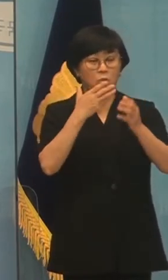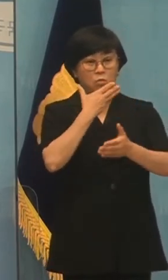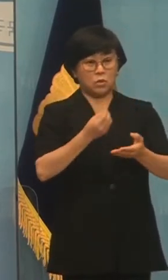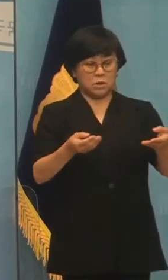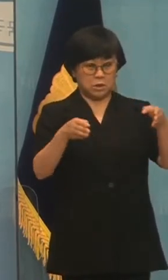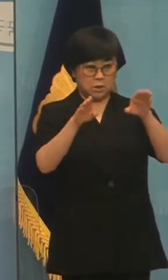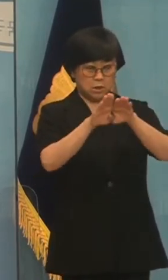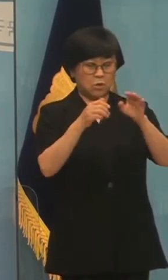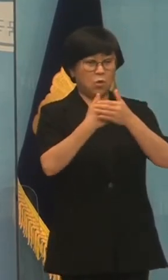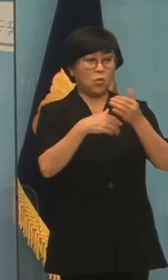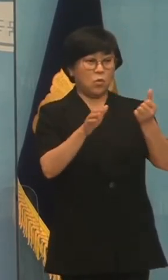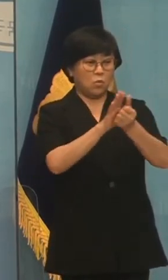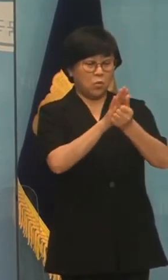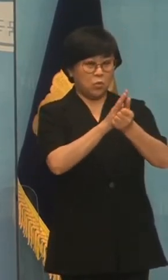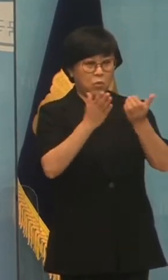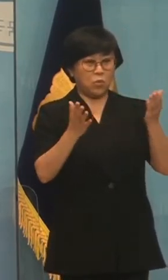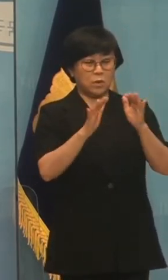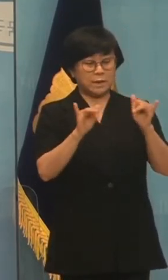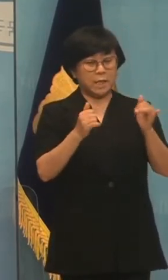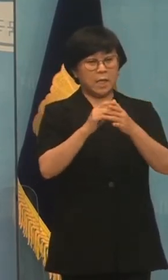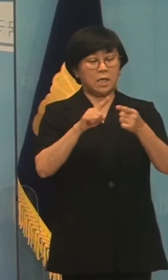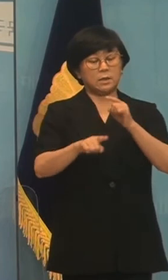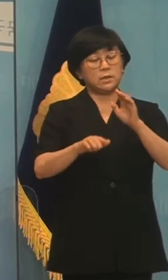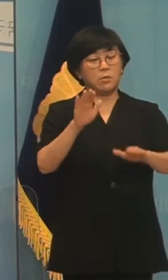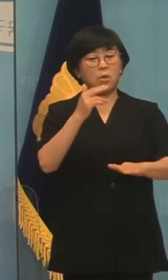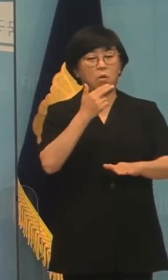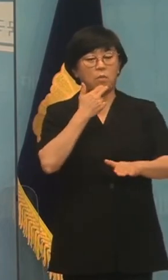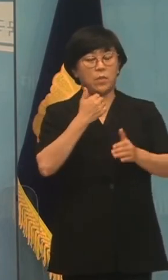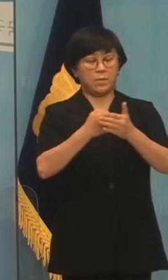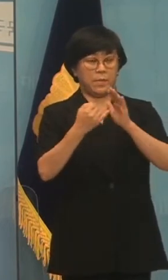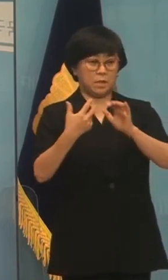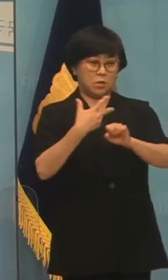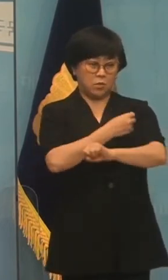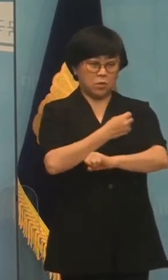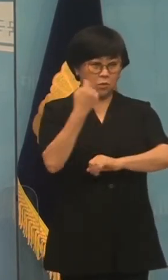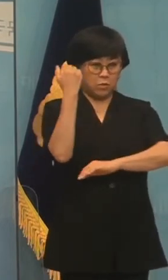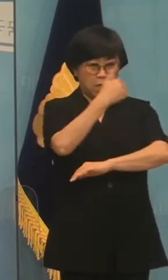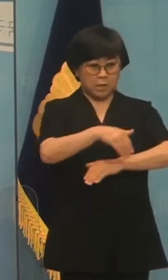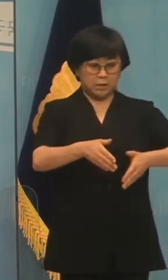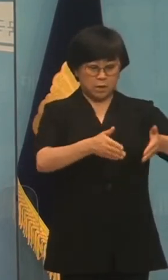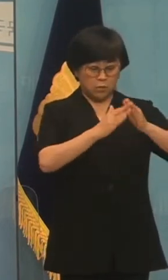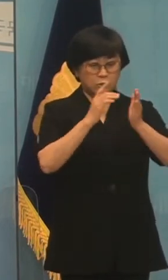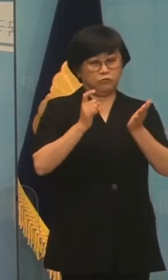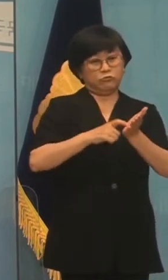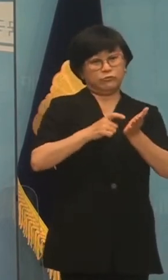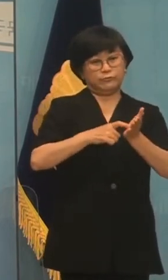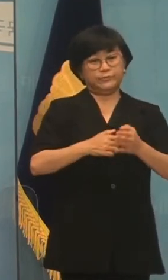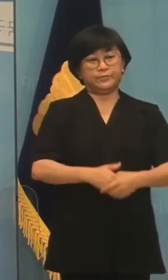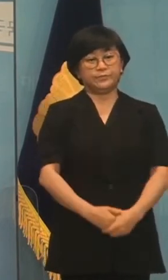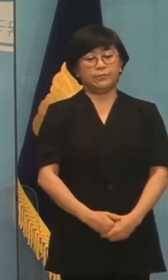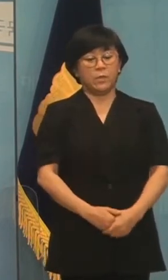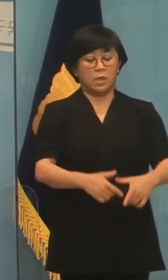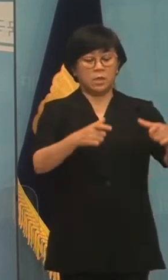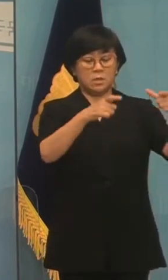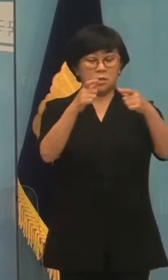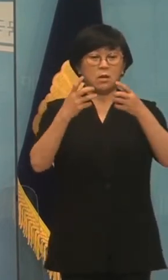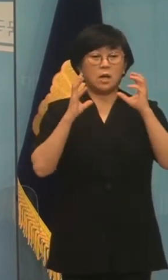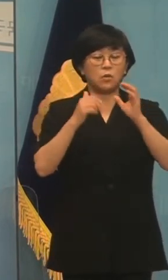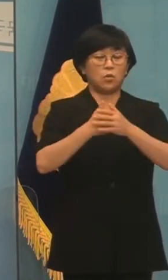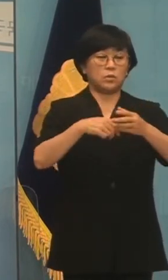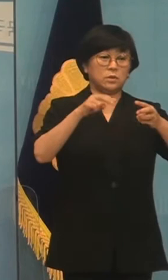아동복지시설 돌봄 노동자에 대한 차별 없는 백신 접종 계획을 세울 것을 촉구합니다. 지역